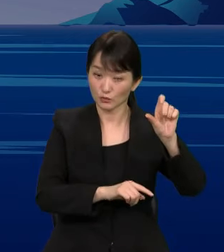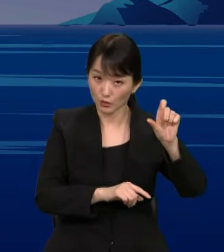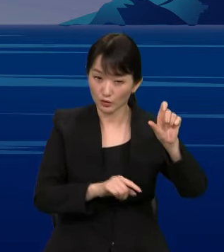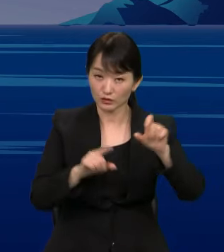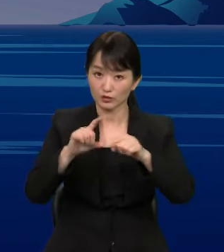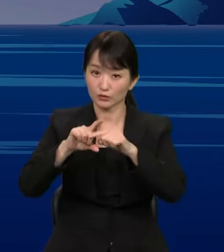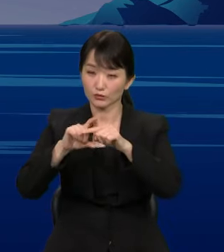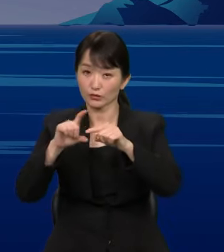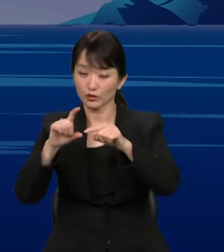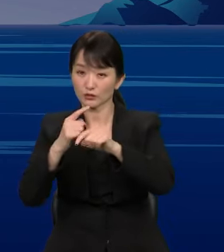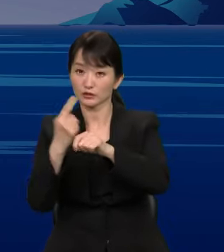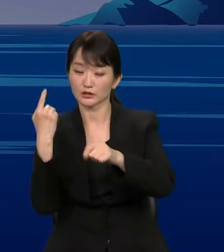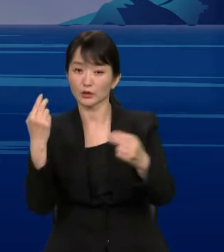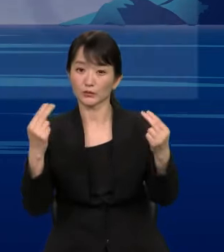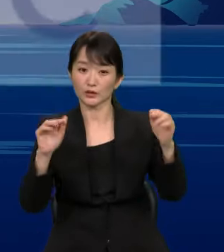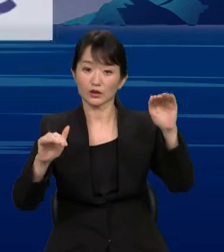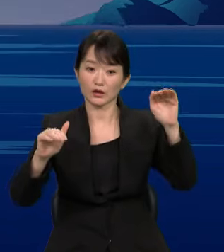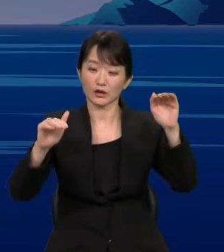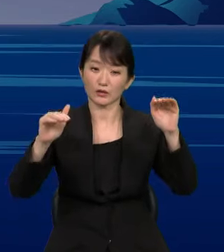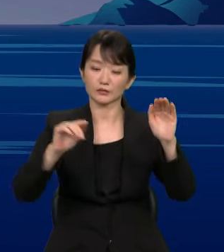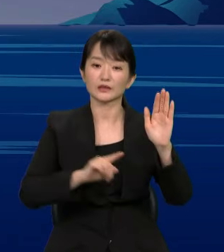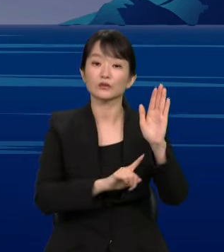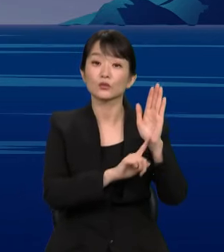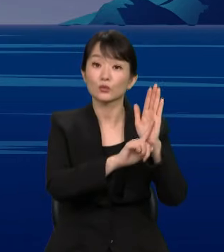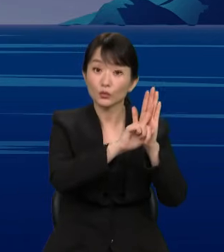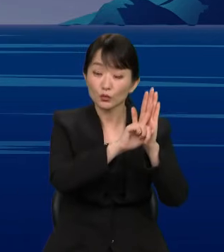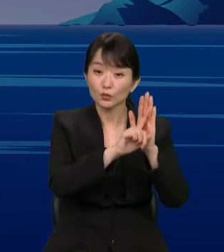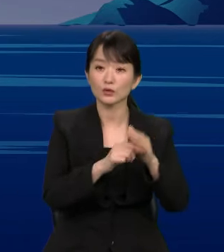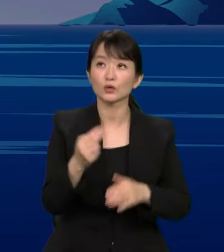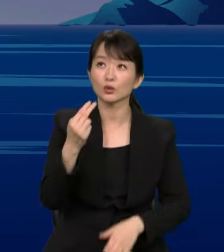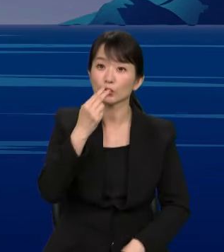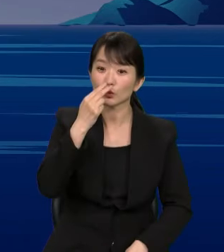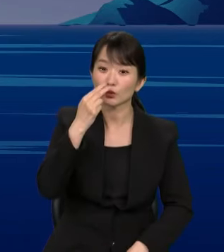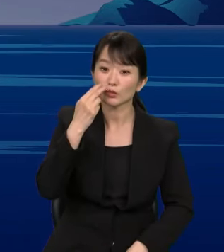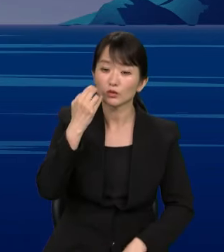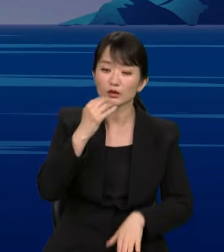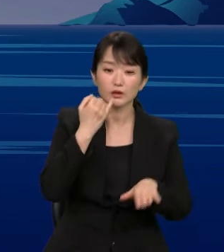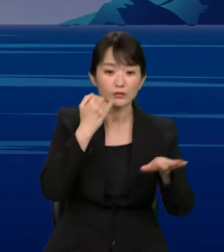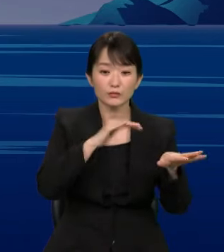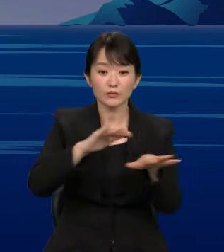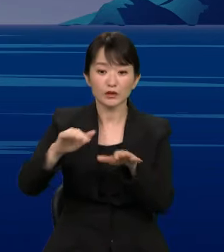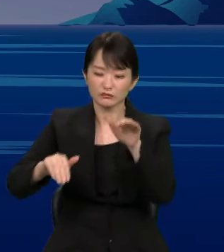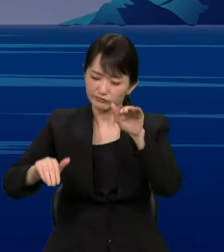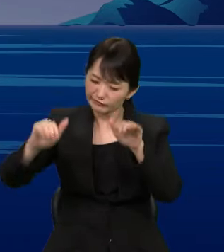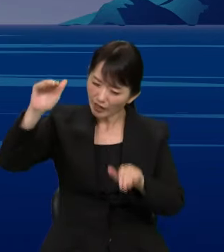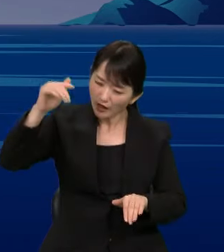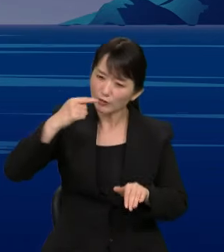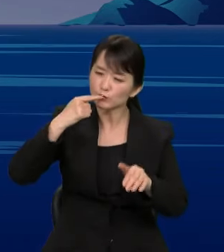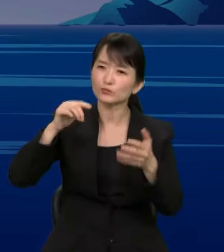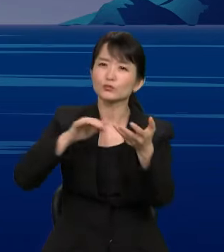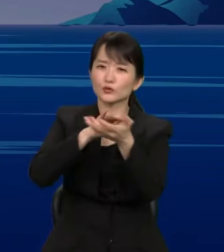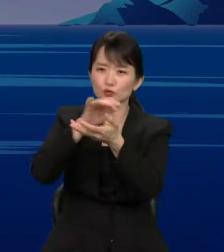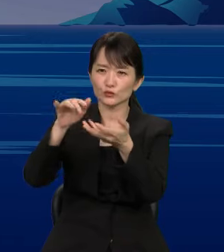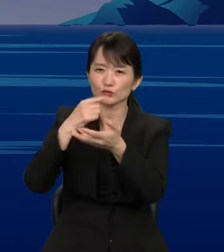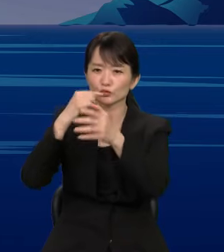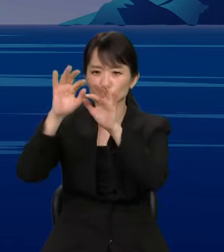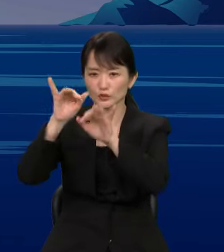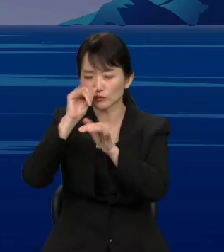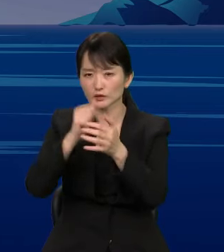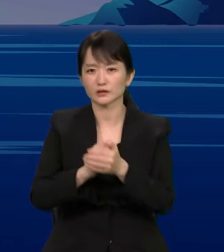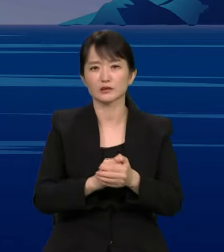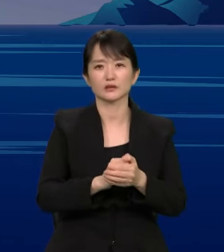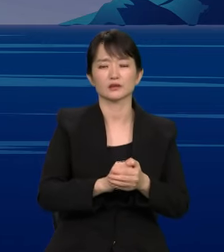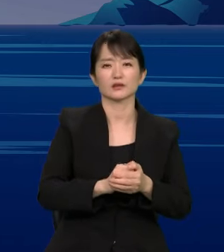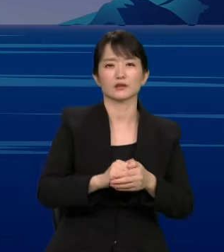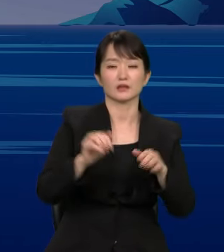평년보다 따뜻합니다 대기와 해수의 온도 차가 클수록 눈구름 대는 크게 발달합니다 밤에는 낮보다 기온이